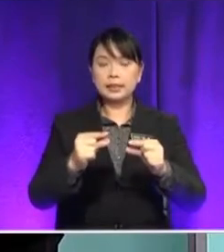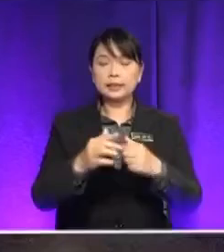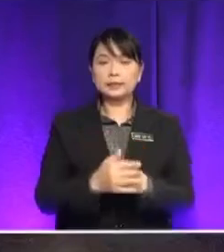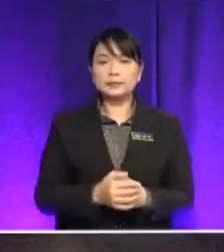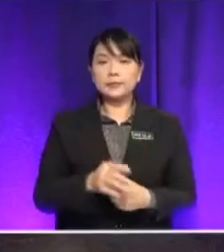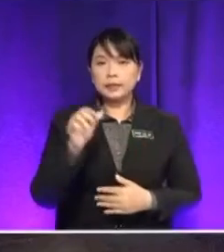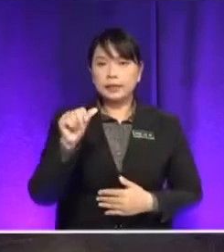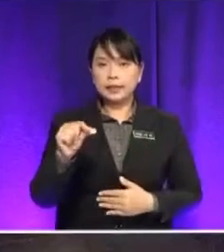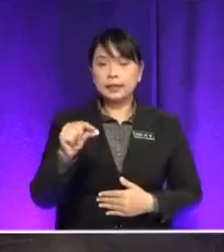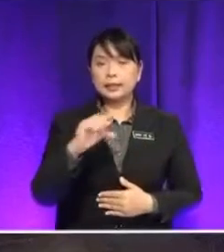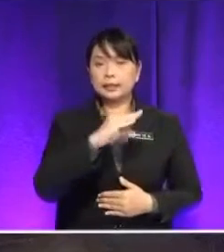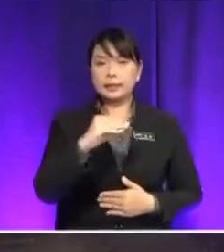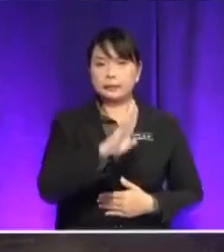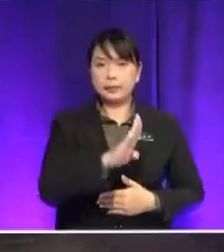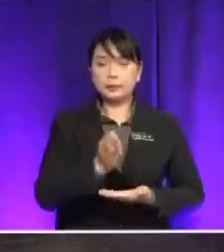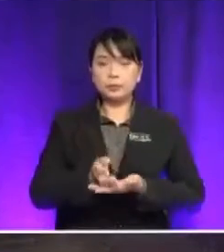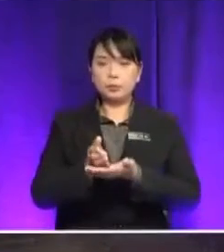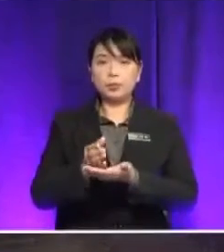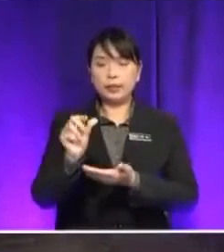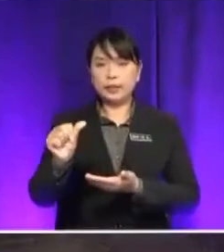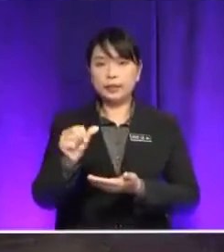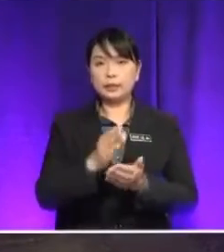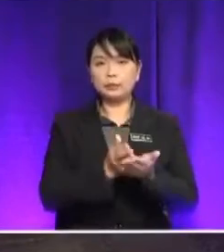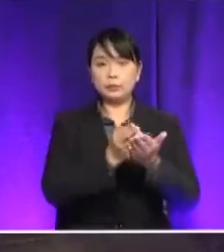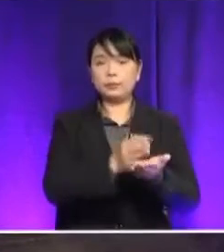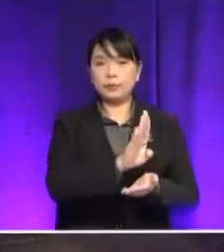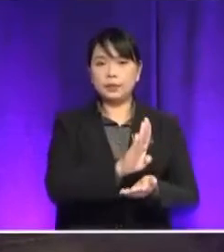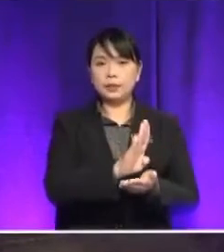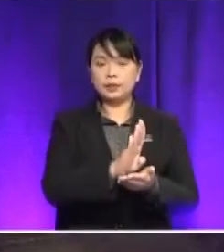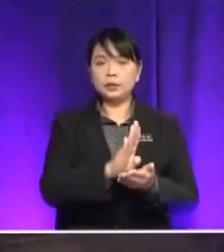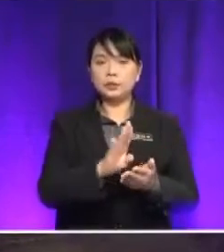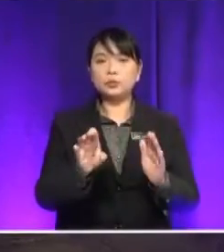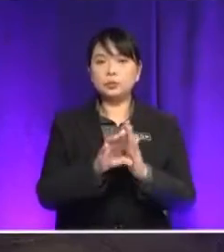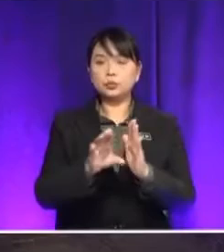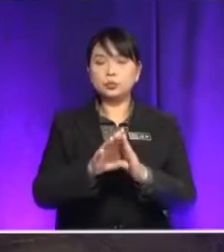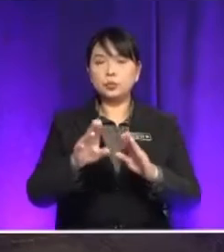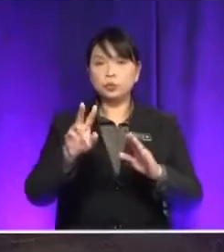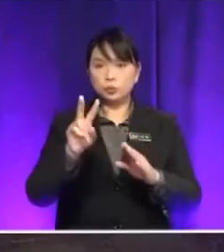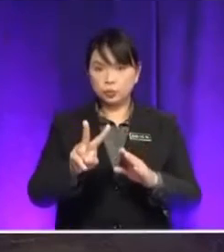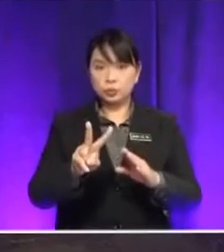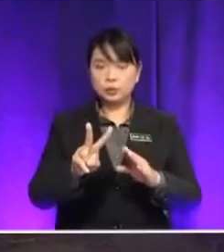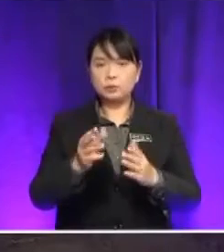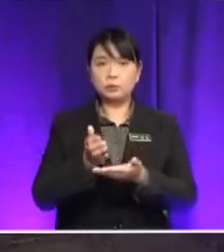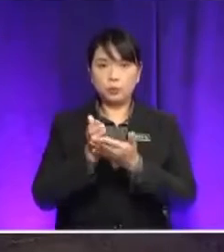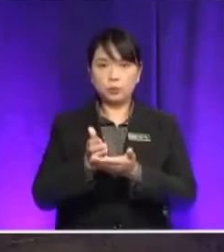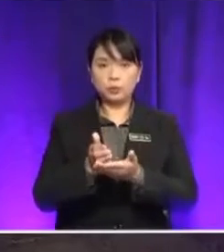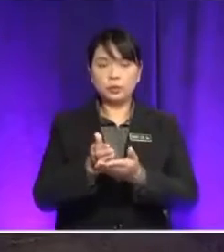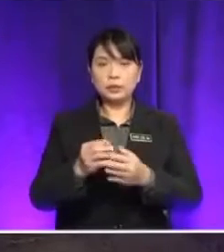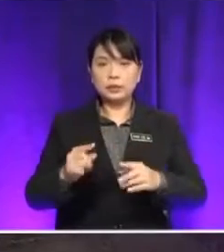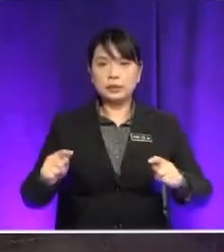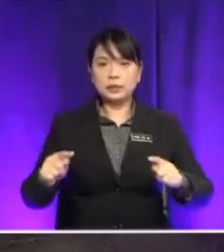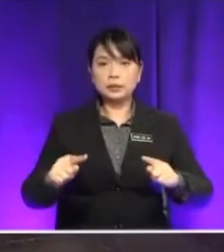apabila 22 gelombang yang dihasilkan itu dia bertemu dan betina sama adek gelombang tuh makin Hai ataupun